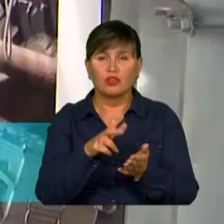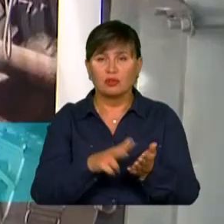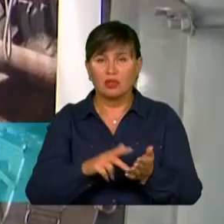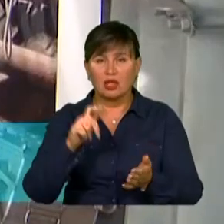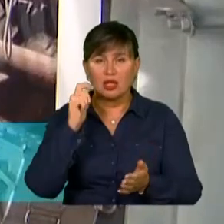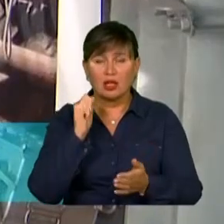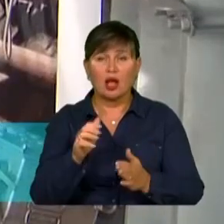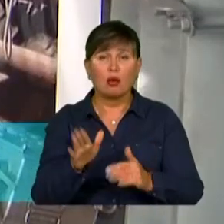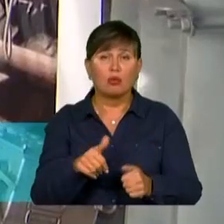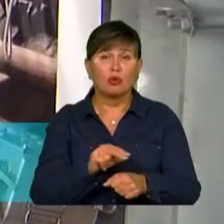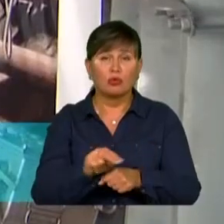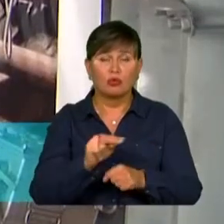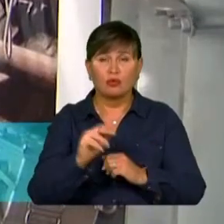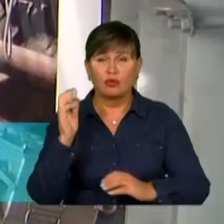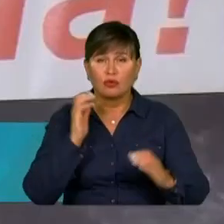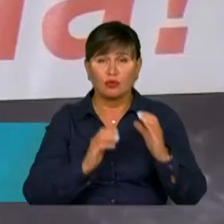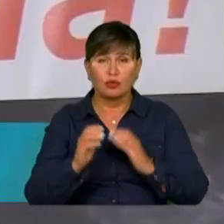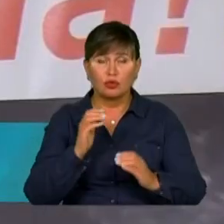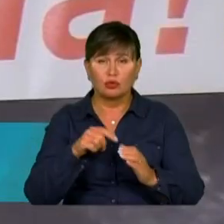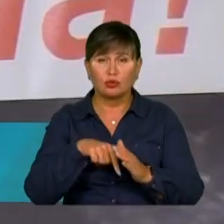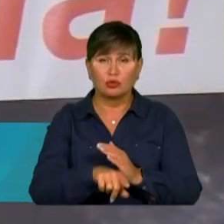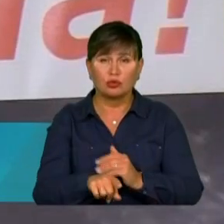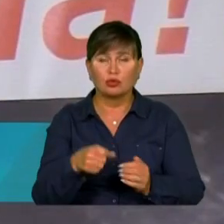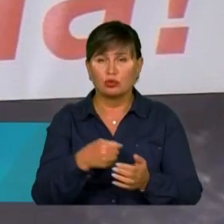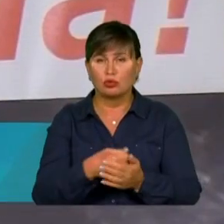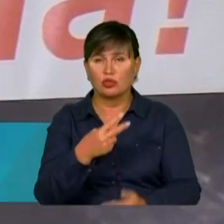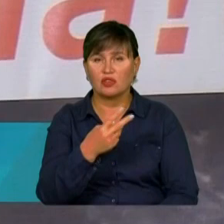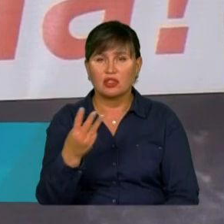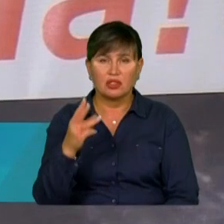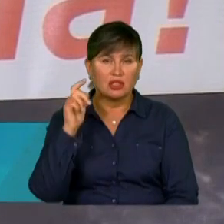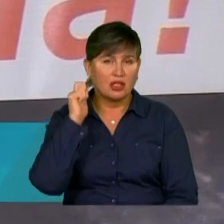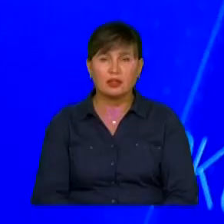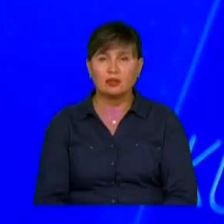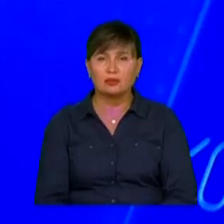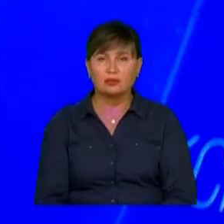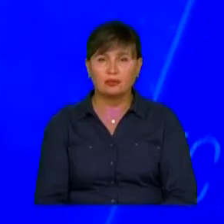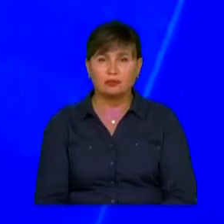в случае их обучения в вузах на очном отделении до 23 лет.